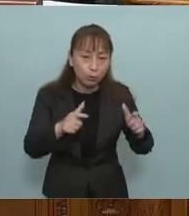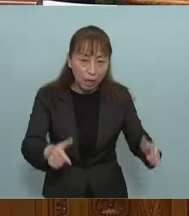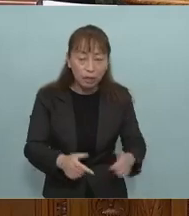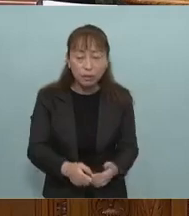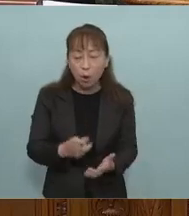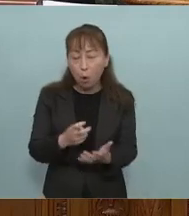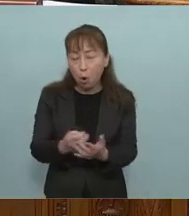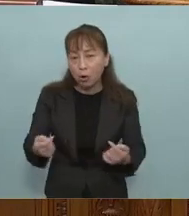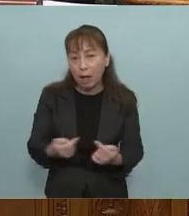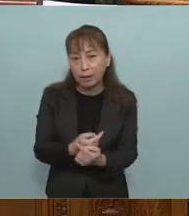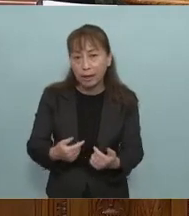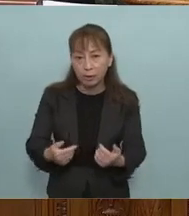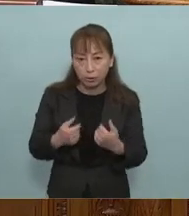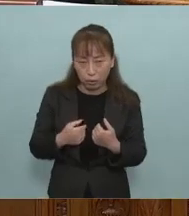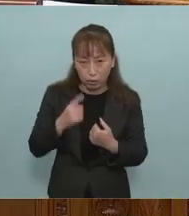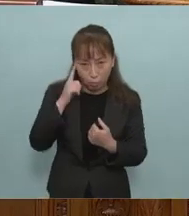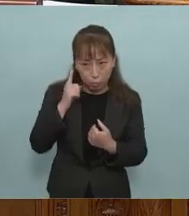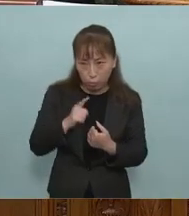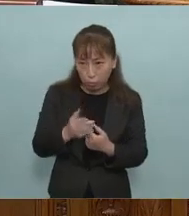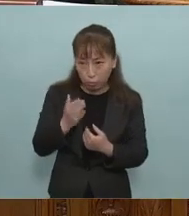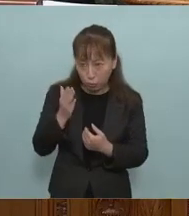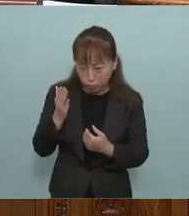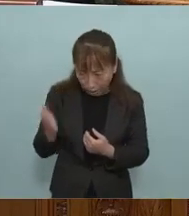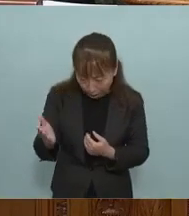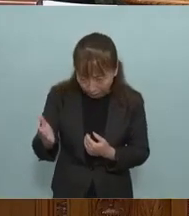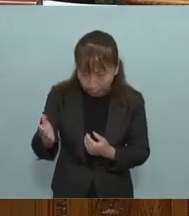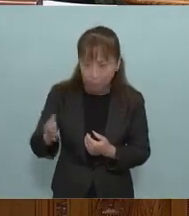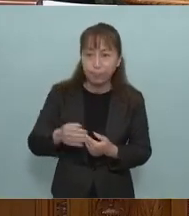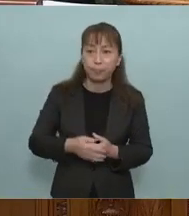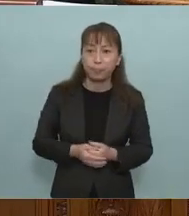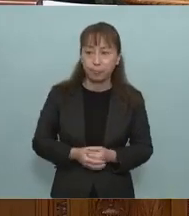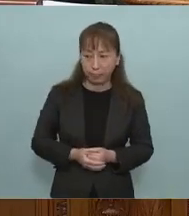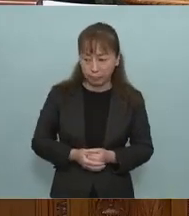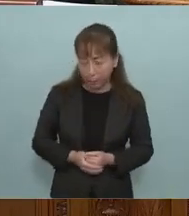が必要と考えますが、総理の見解を求めます。